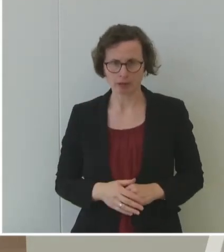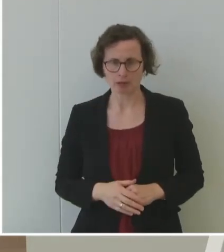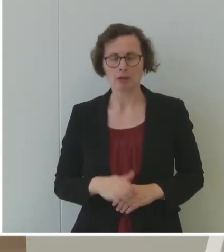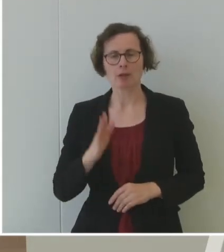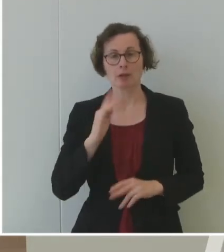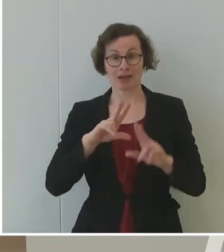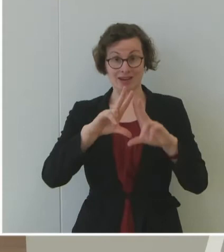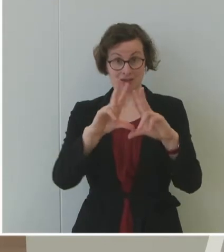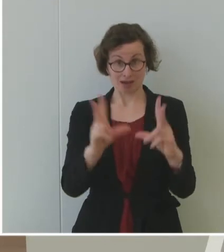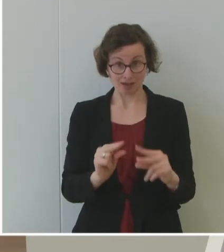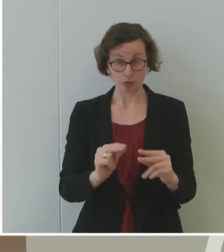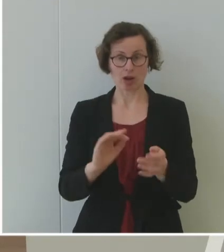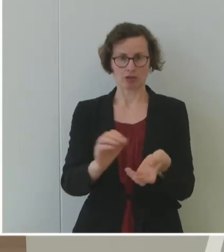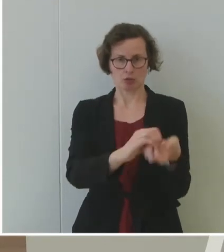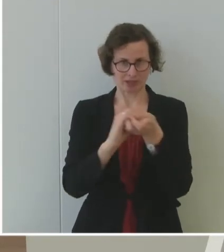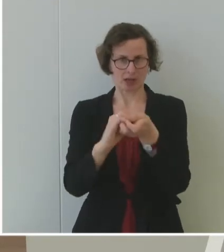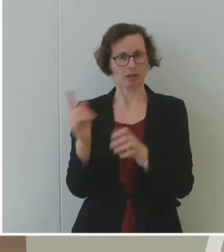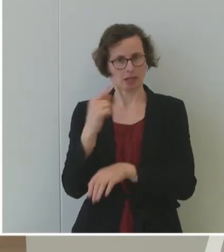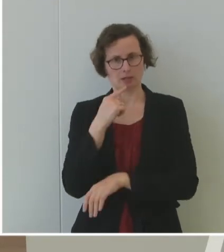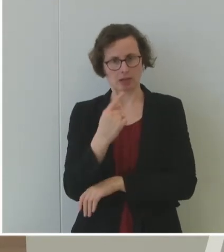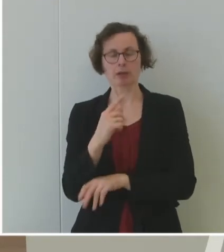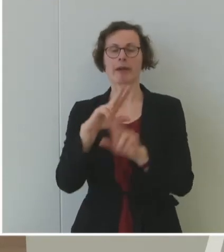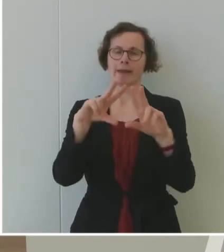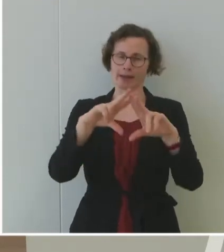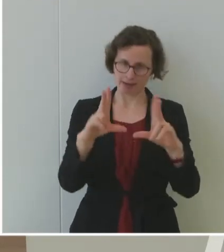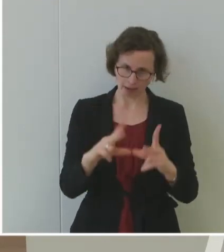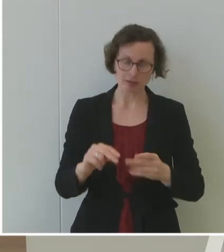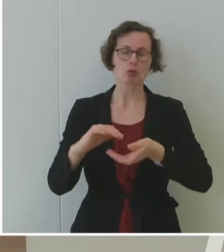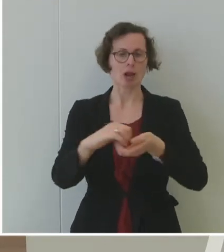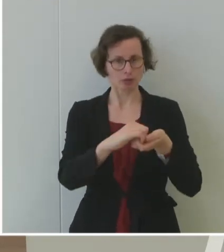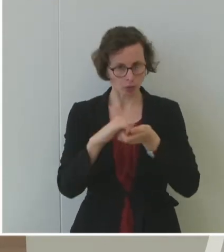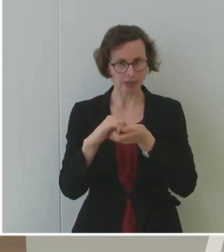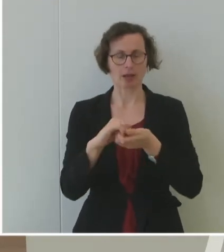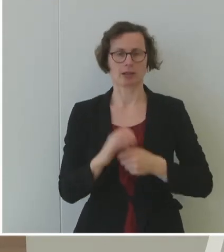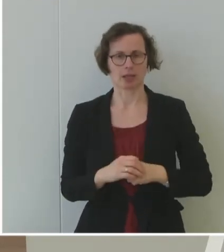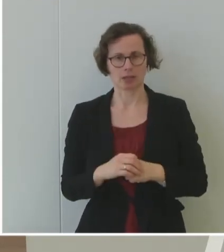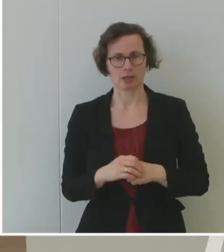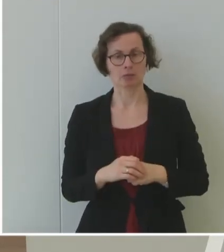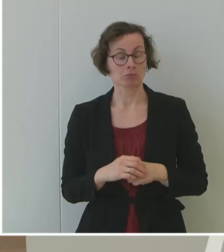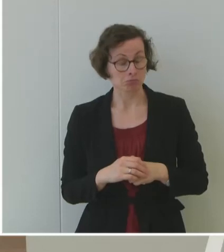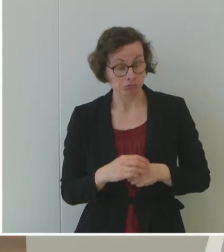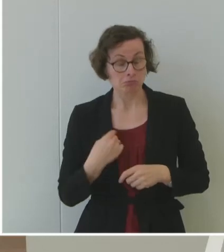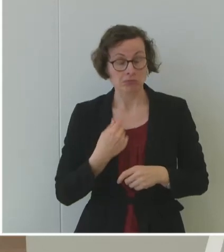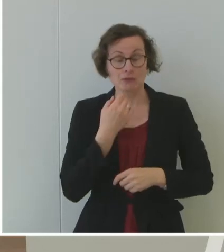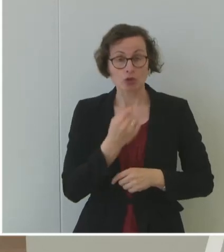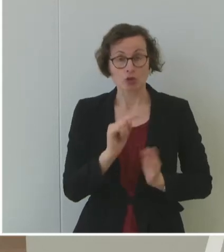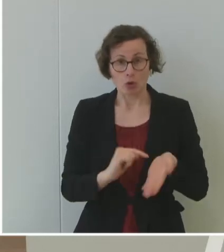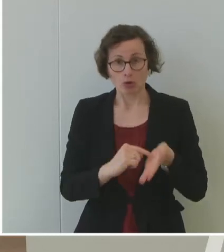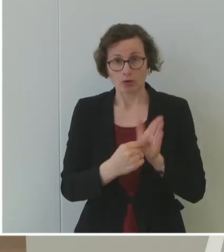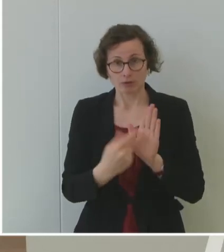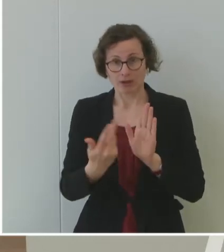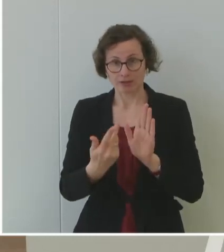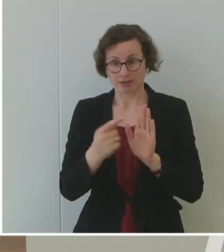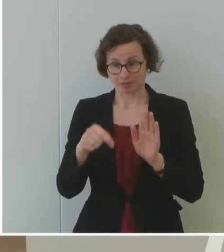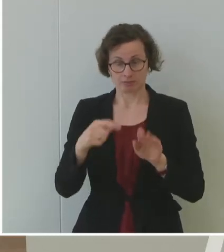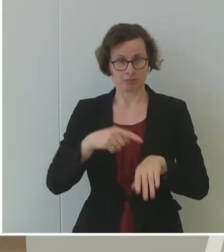Internationale Solidarität haben Sie angesprochen. Internationale Solidarität. Eines, das möchte ich an dieser Stelle noch sagen, denn in Zeiten der